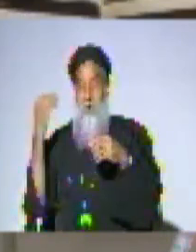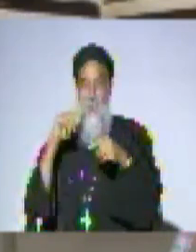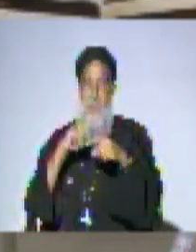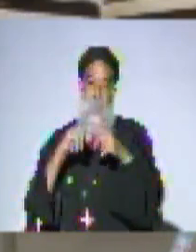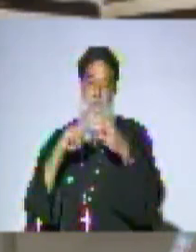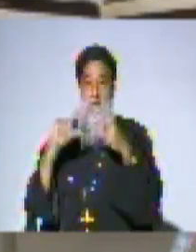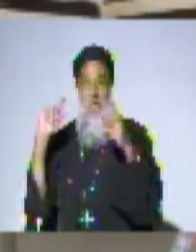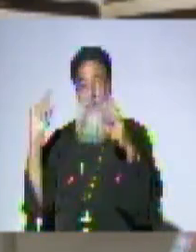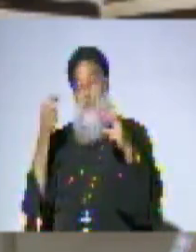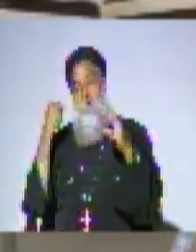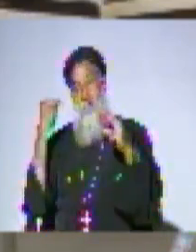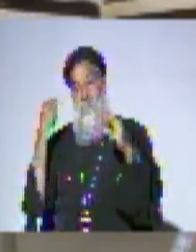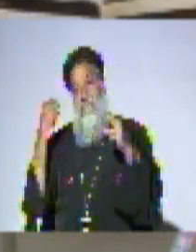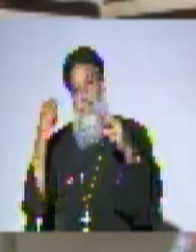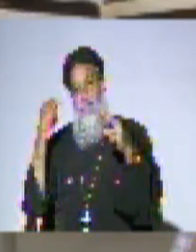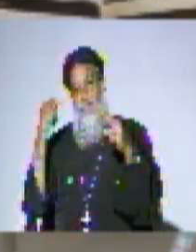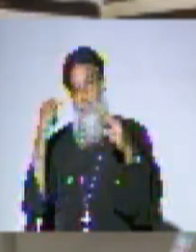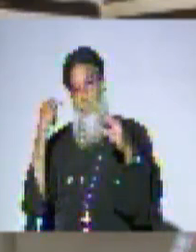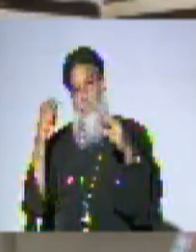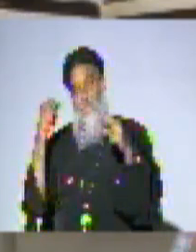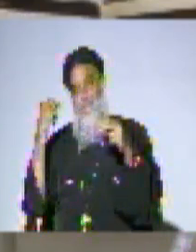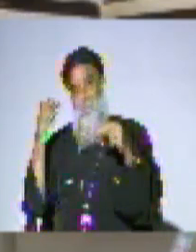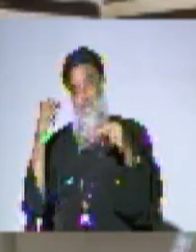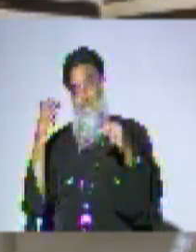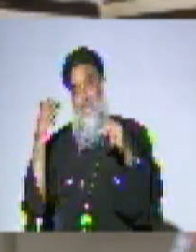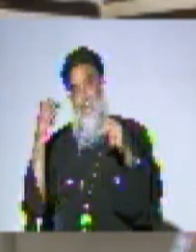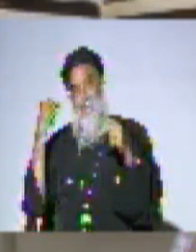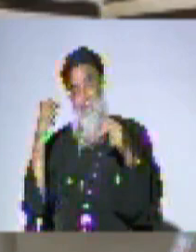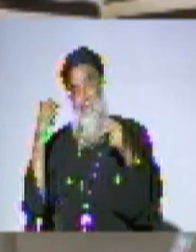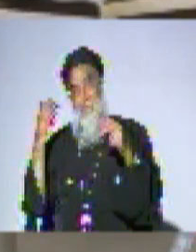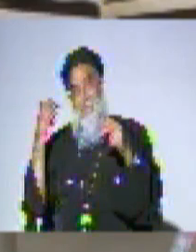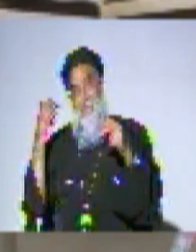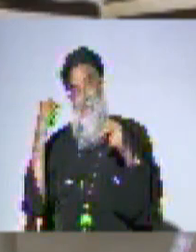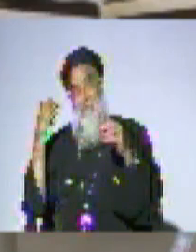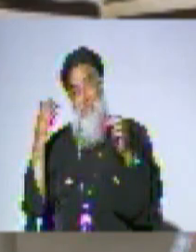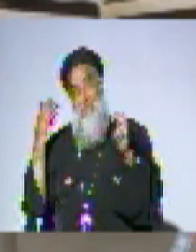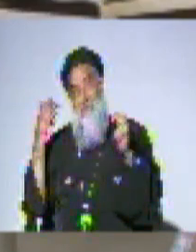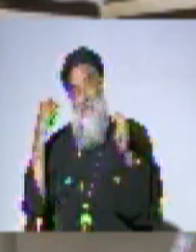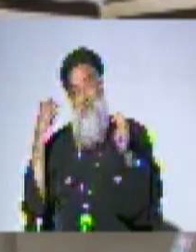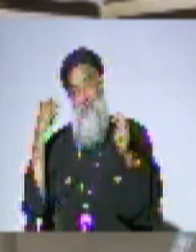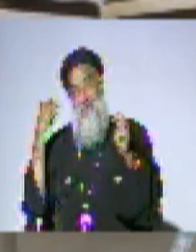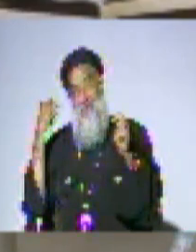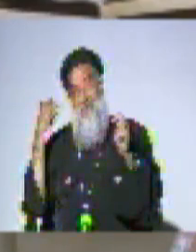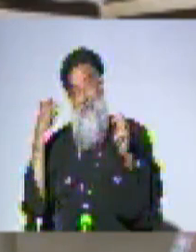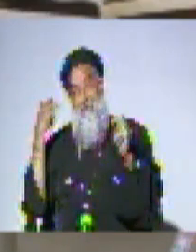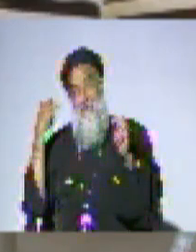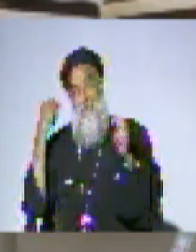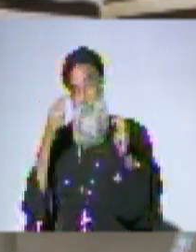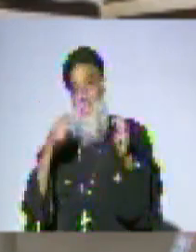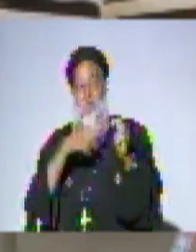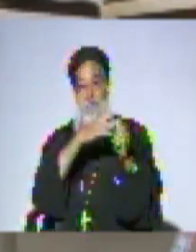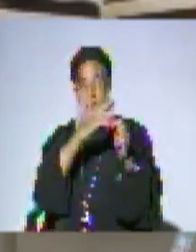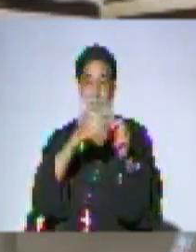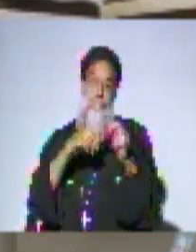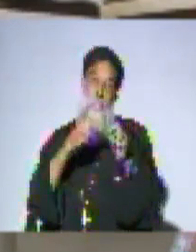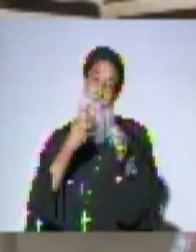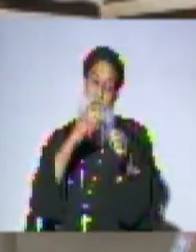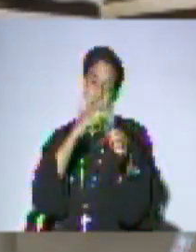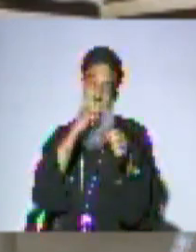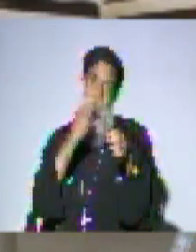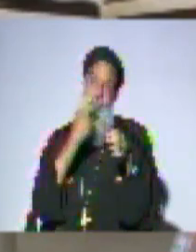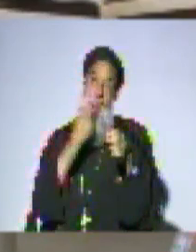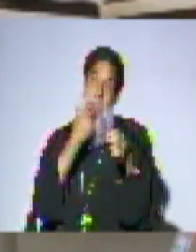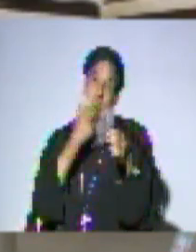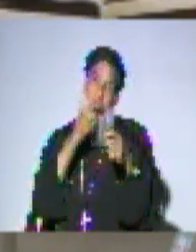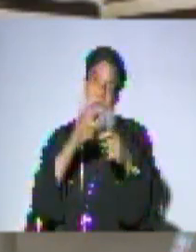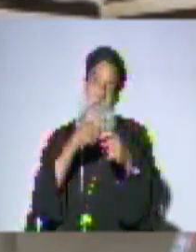عدد 15 وآدم لم يغوى لكن المرأة غويت فحصلت في التعدي ولكنها ستخلص لولادة